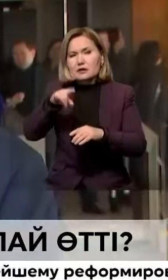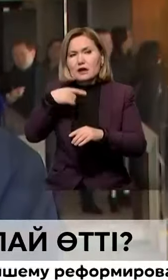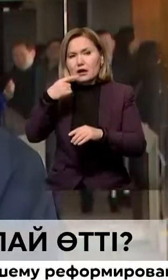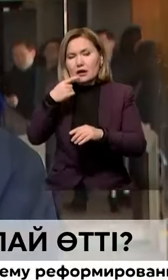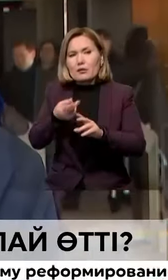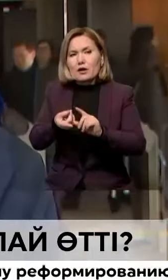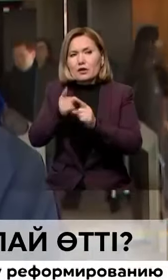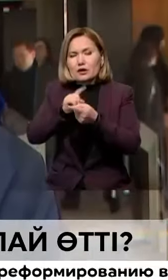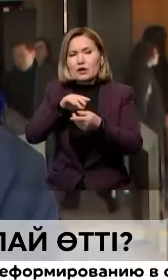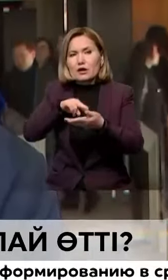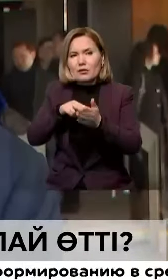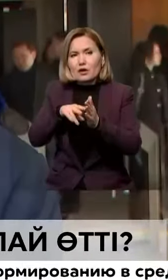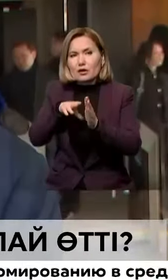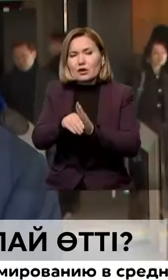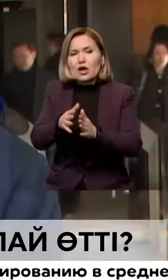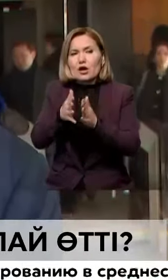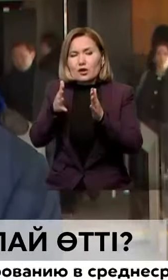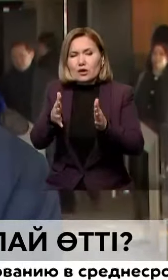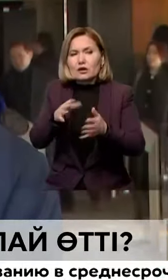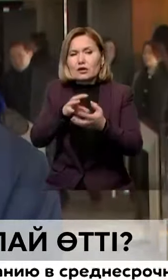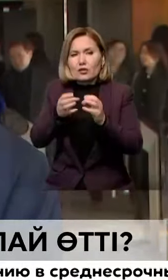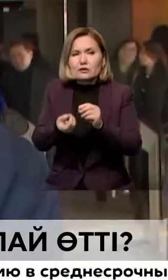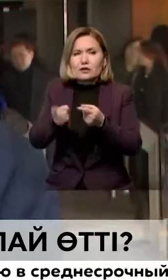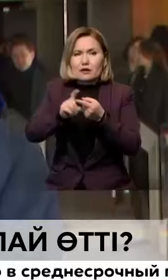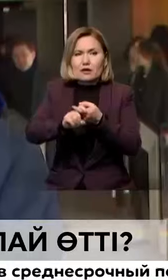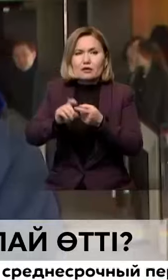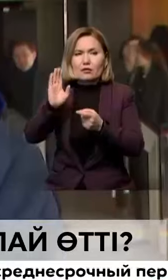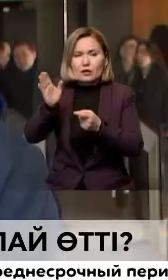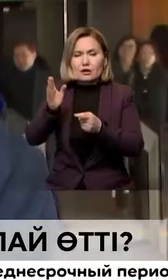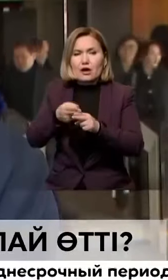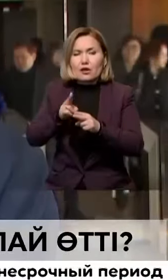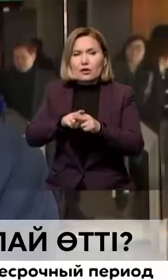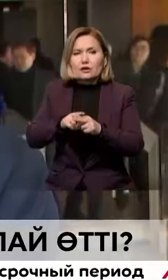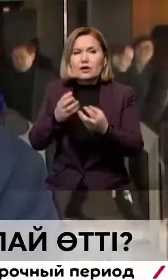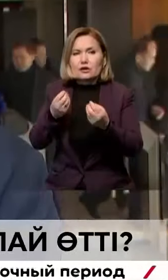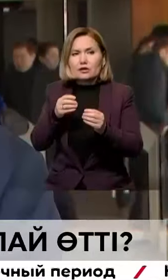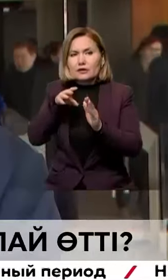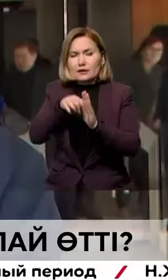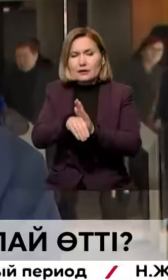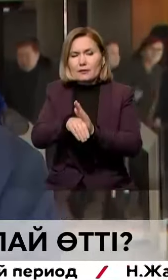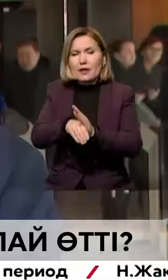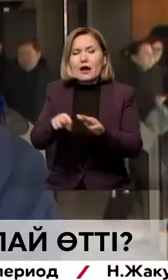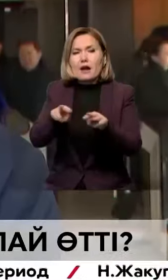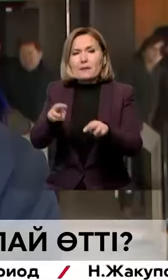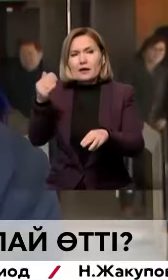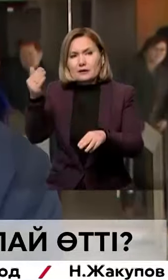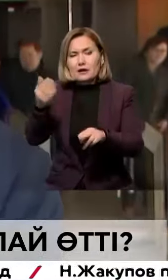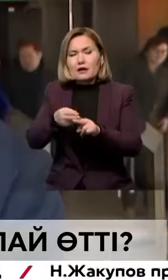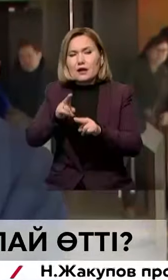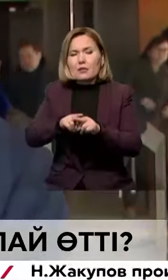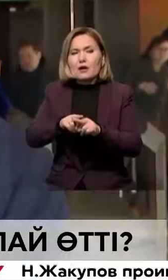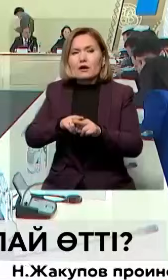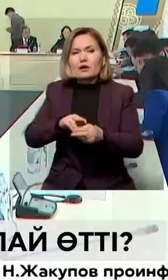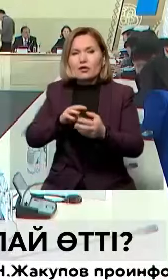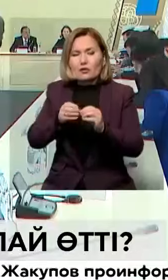тіліне айналдыру бағытында жұмыс істейтіндей мүддесі болады. Оған қоса министрлер мен әкімдердің рейтингінде анықтау